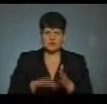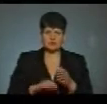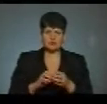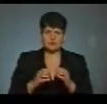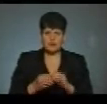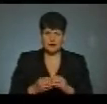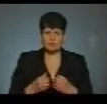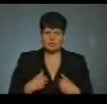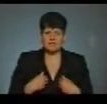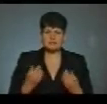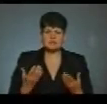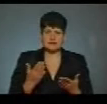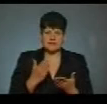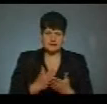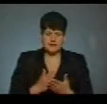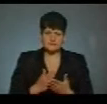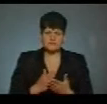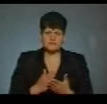проблемою, потребою це є